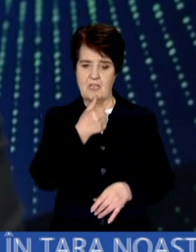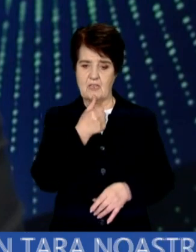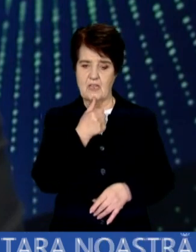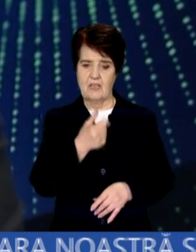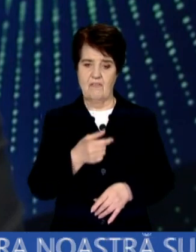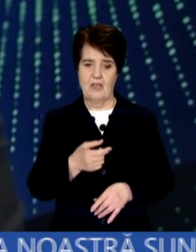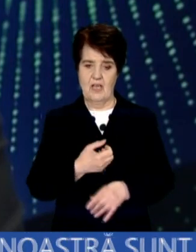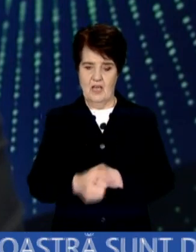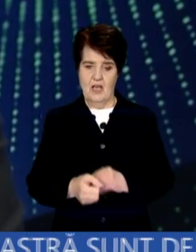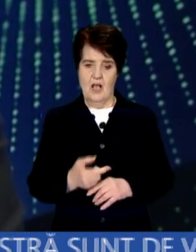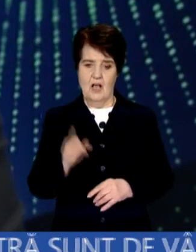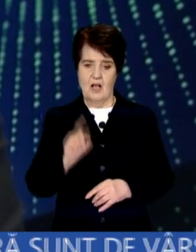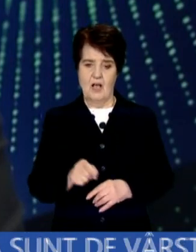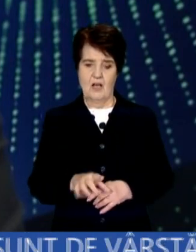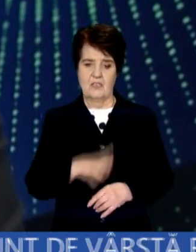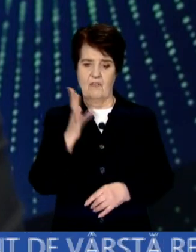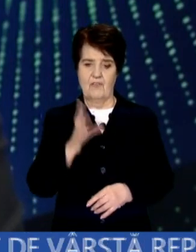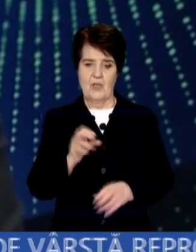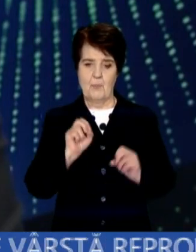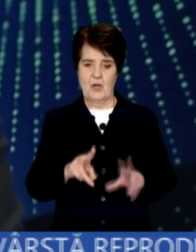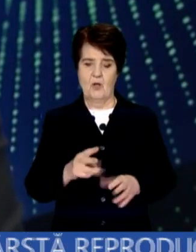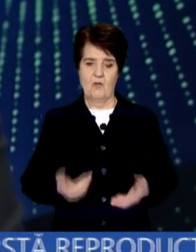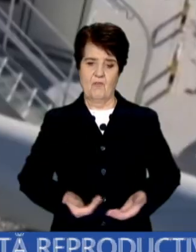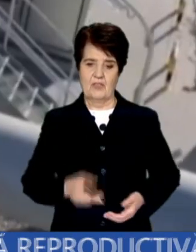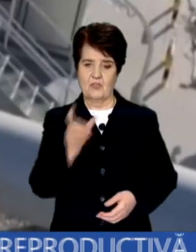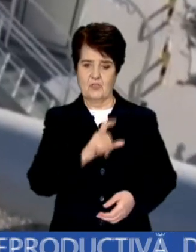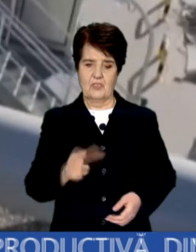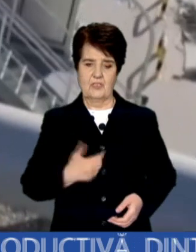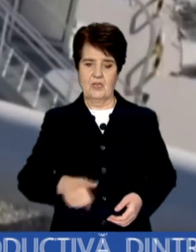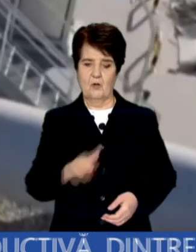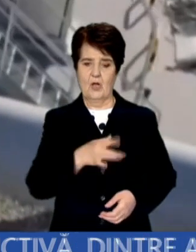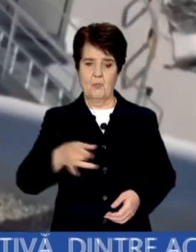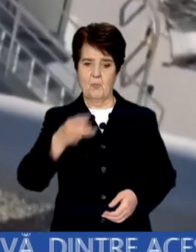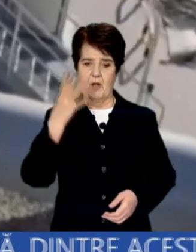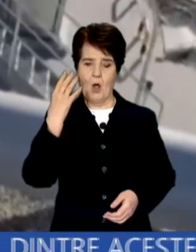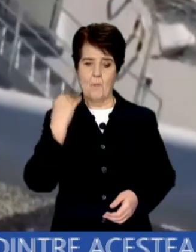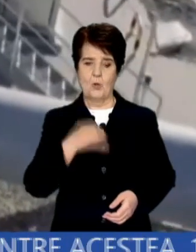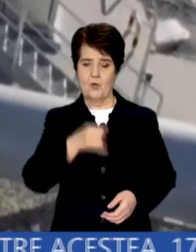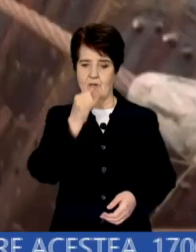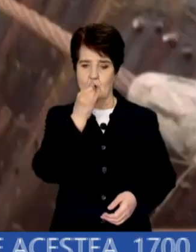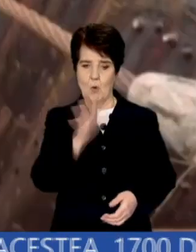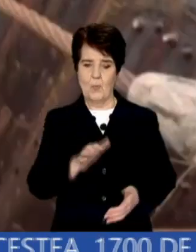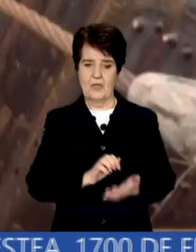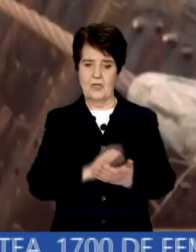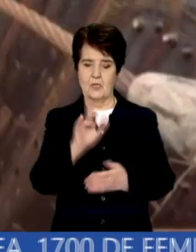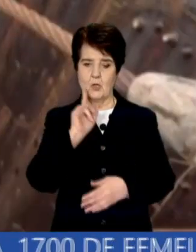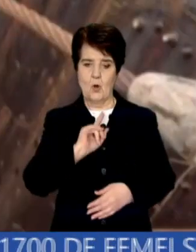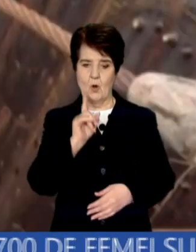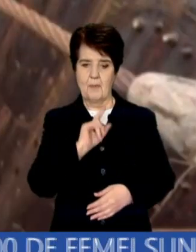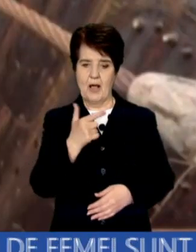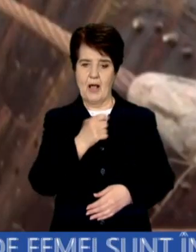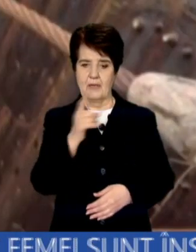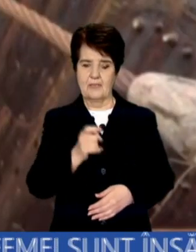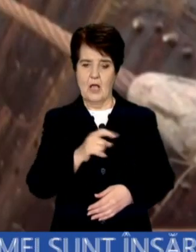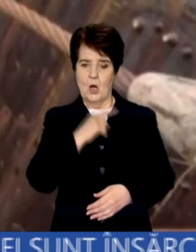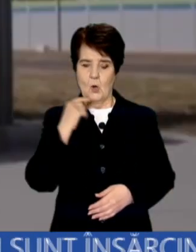să pună în pericol viața cetățenilor noștri cad Republica Moldova nu poate renunța deocamdată la gazele